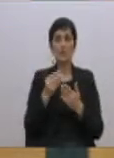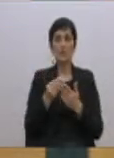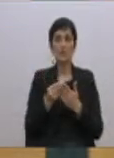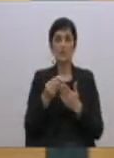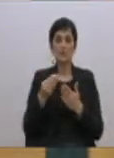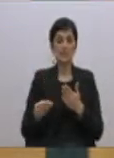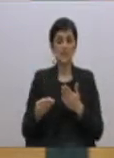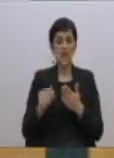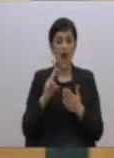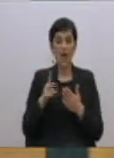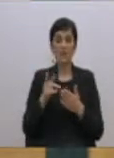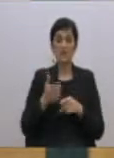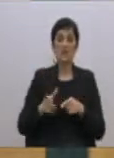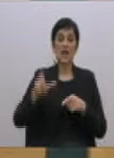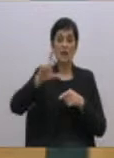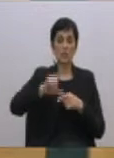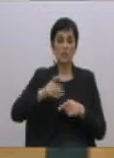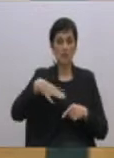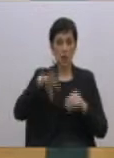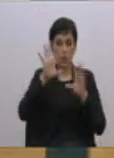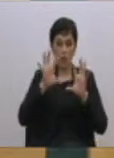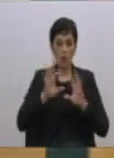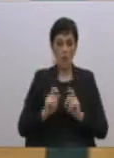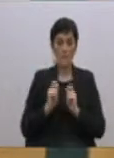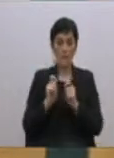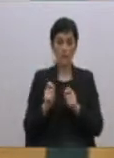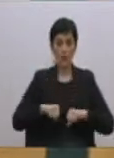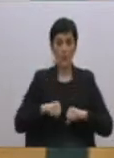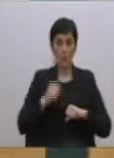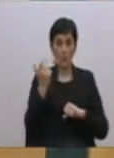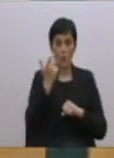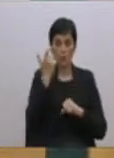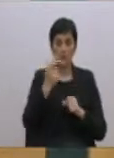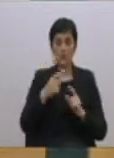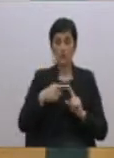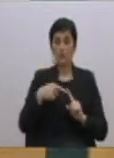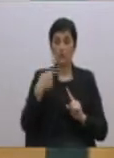დისკრიმინაციული იყო ან მან გადაამეტა საქართველოს კანონმდებლობით მისთვის მინიჭებული ფლებამოსილებას, რის